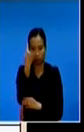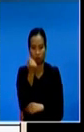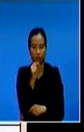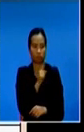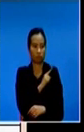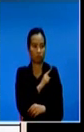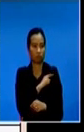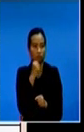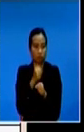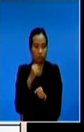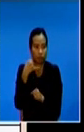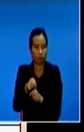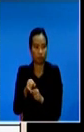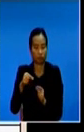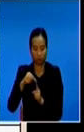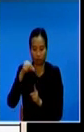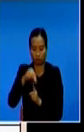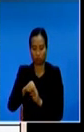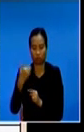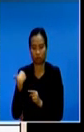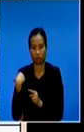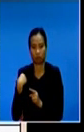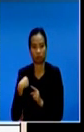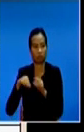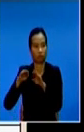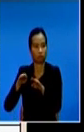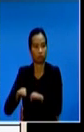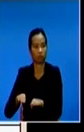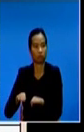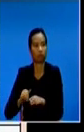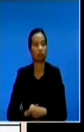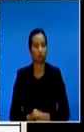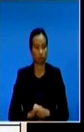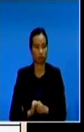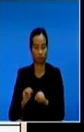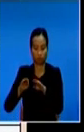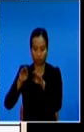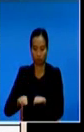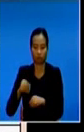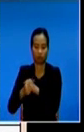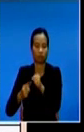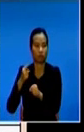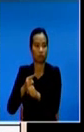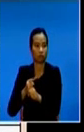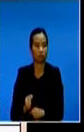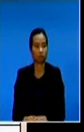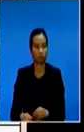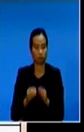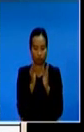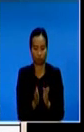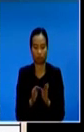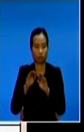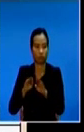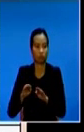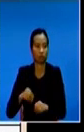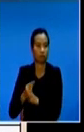กว่า5,000ก็จะมีคำสั่งลงทันใครที่ถูกลงทันก็จะถูกลดปีลงไปจำนวนคนลดปีเนี่ย